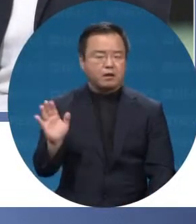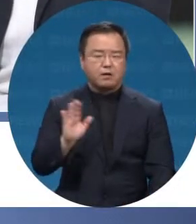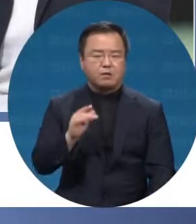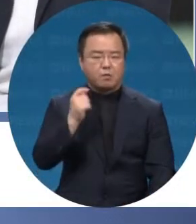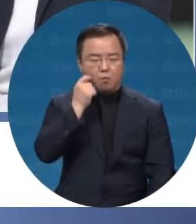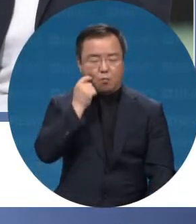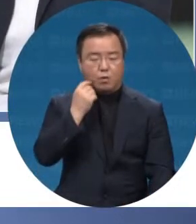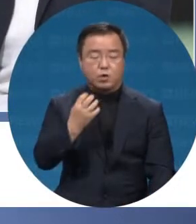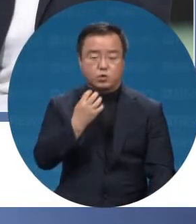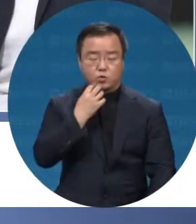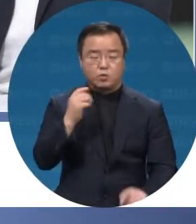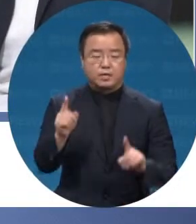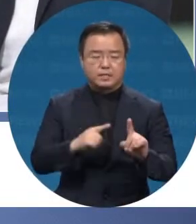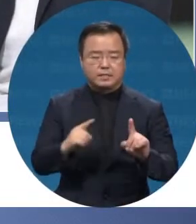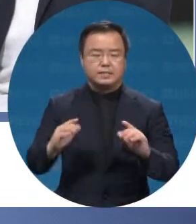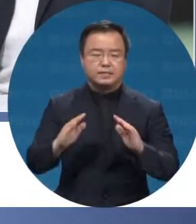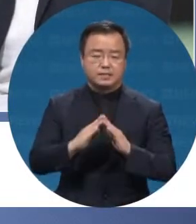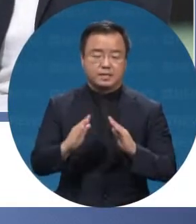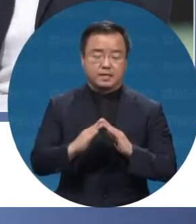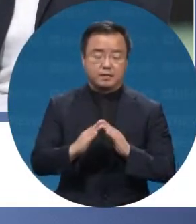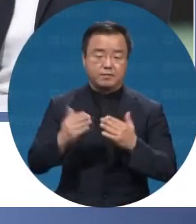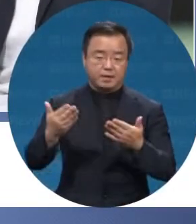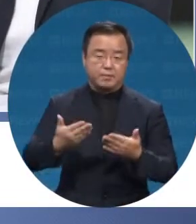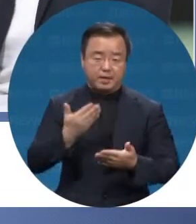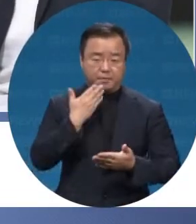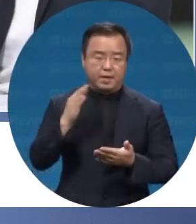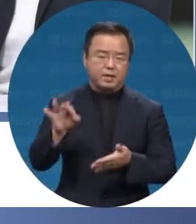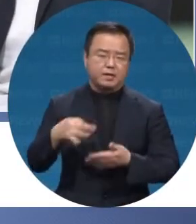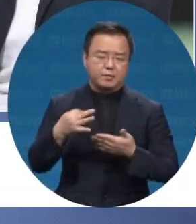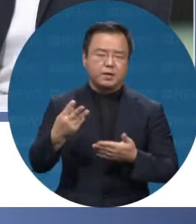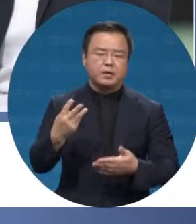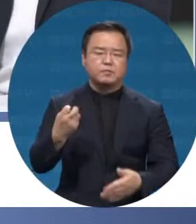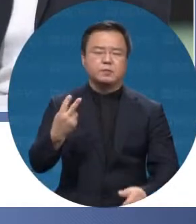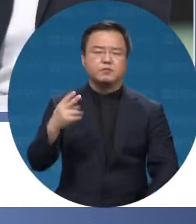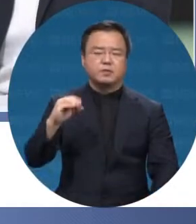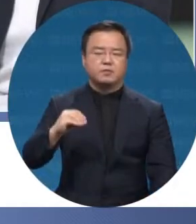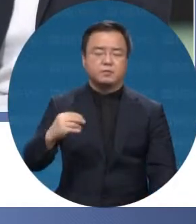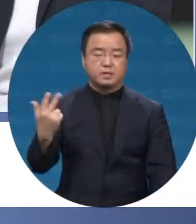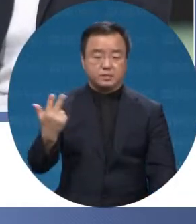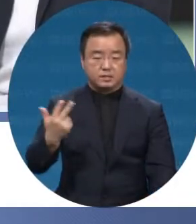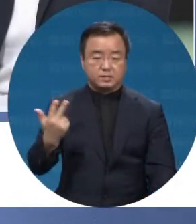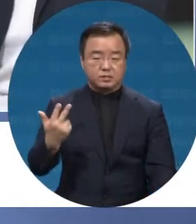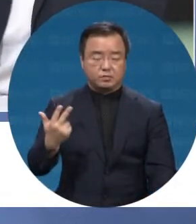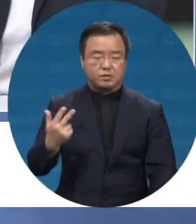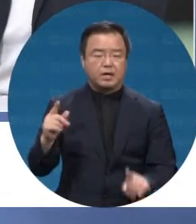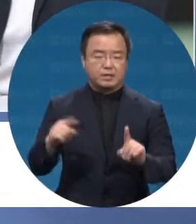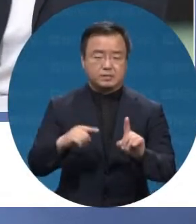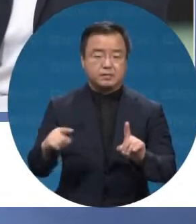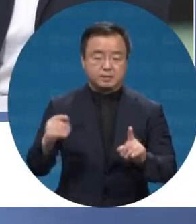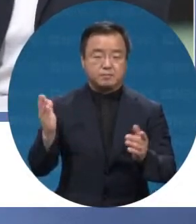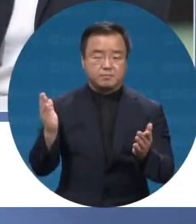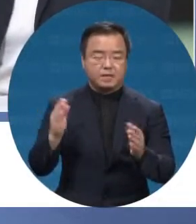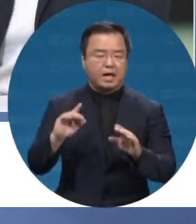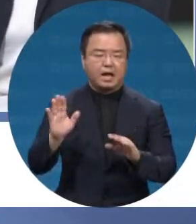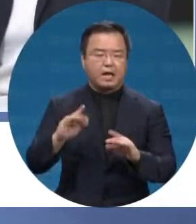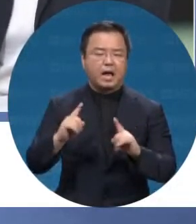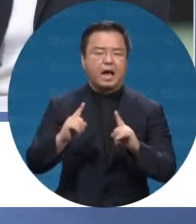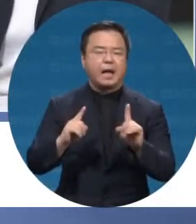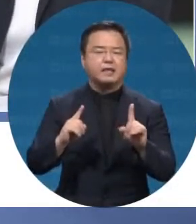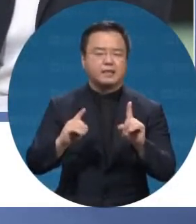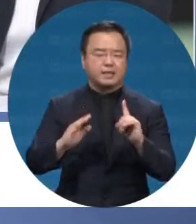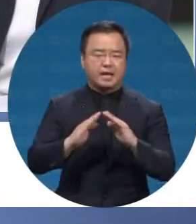서울에서 1인 가구가 최대로 받을 수 있는 주거급여가 327,000원이고 한 명의 327,000원 한 가구에